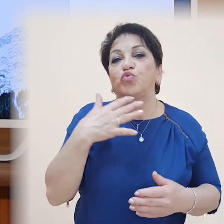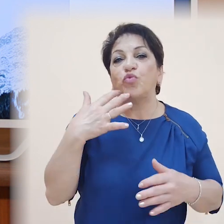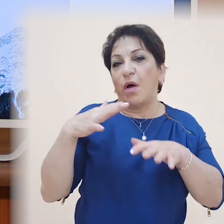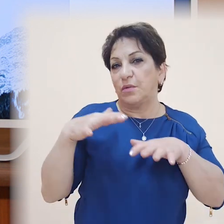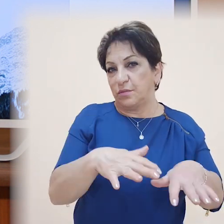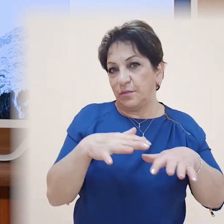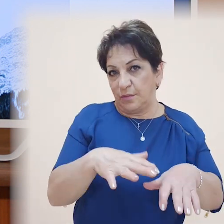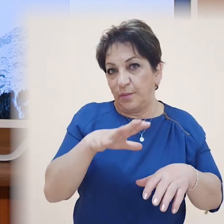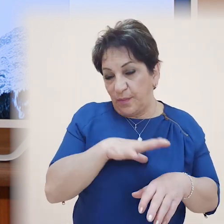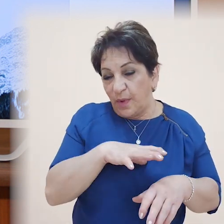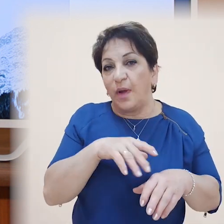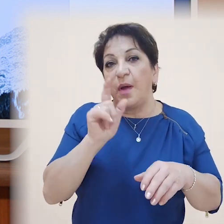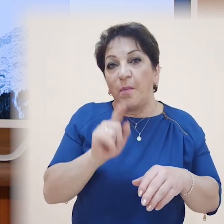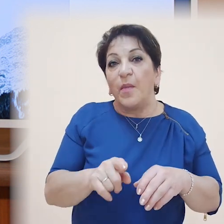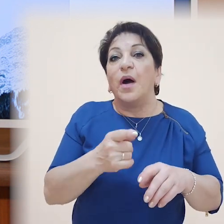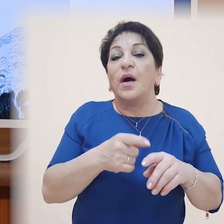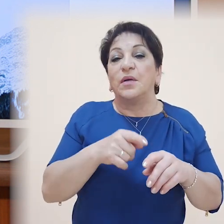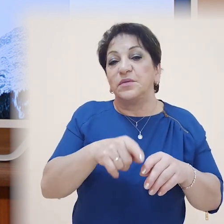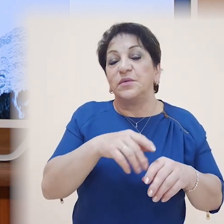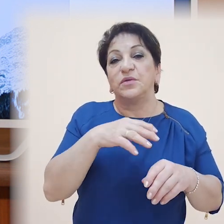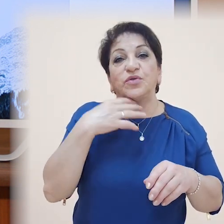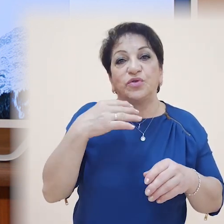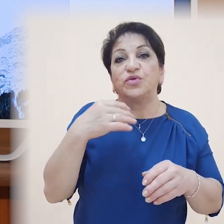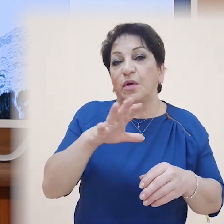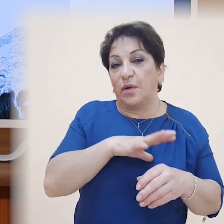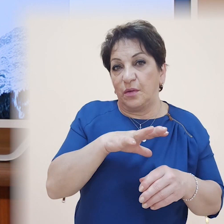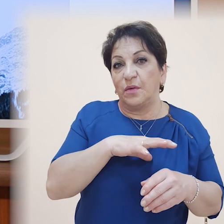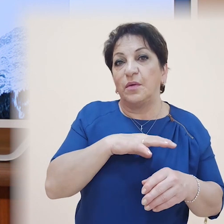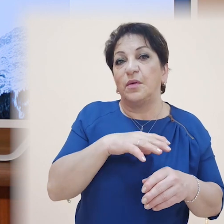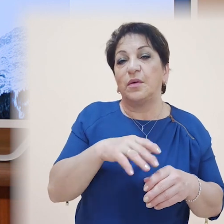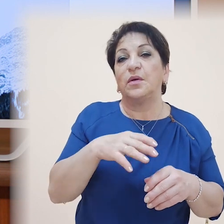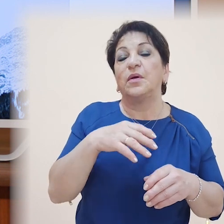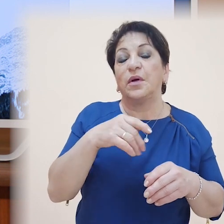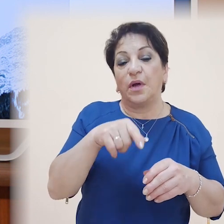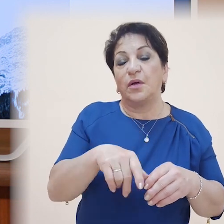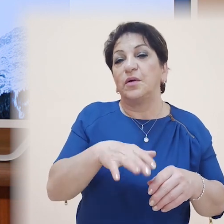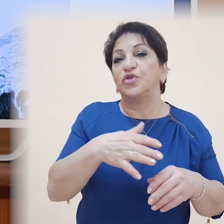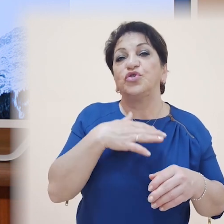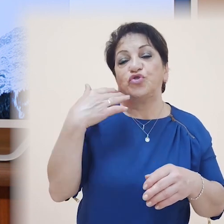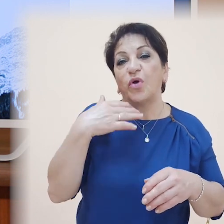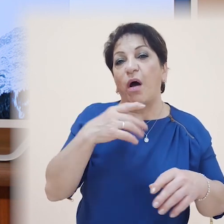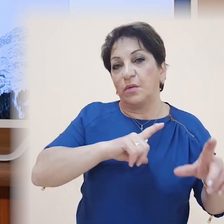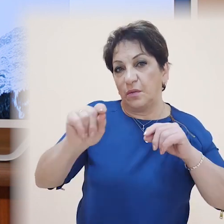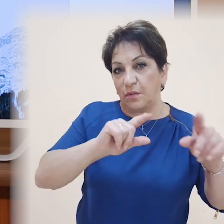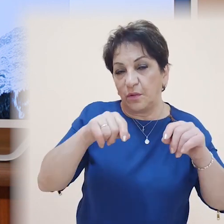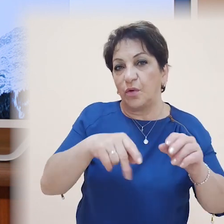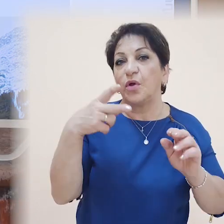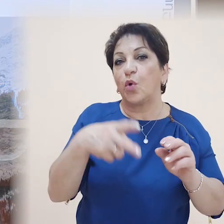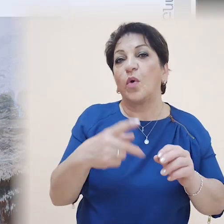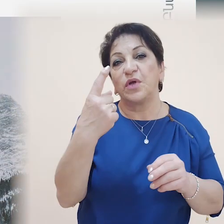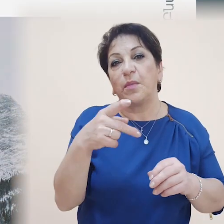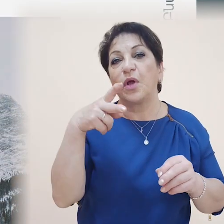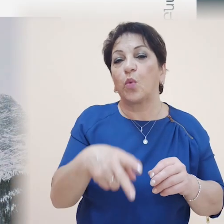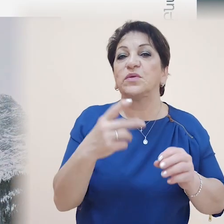արտագաղթ։ Բայց լորու մարզից արտագաղթը մեծ չապերի է հասնում։ Մասնավրապես 2001